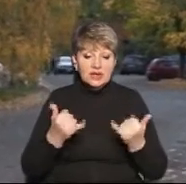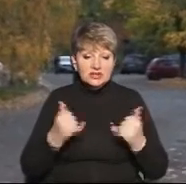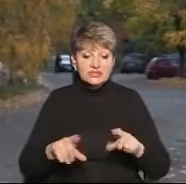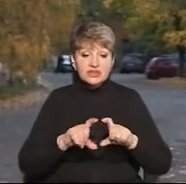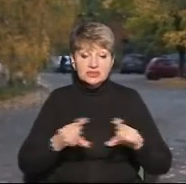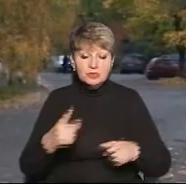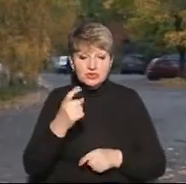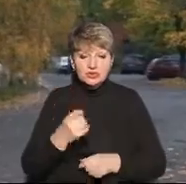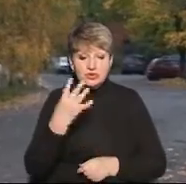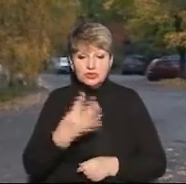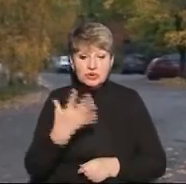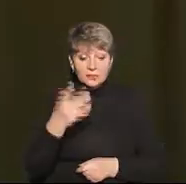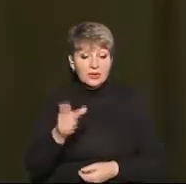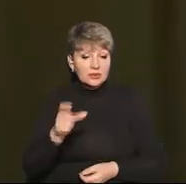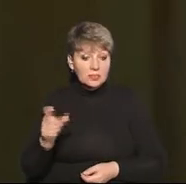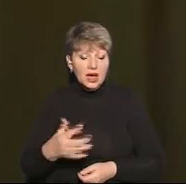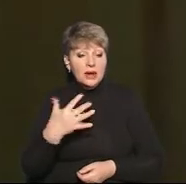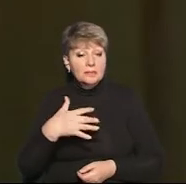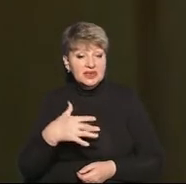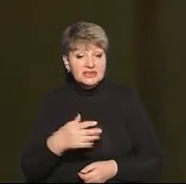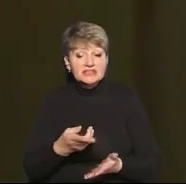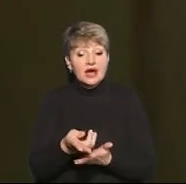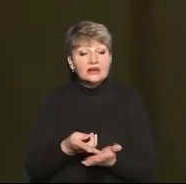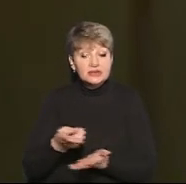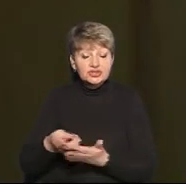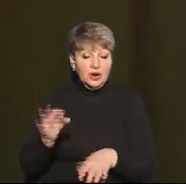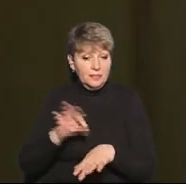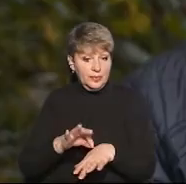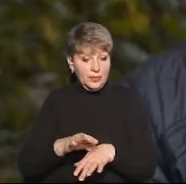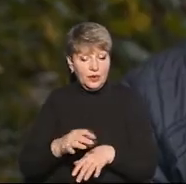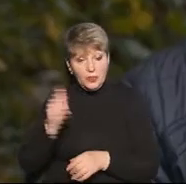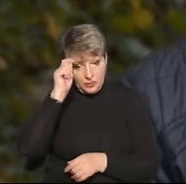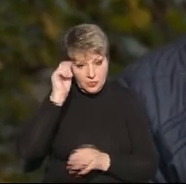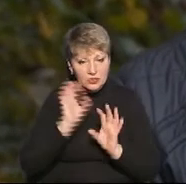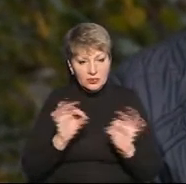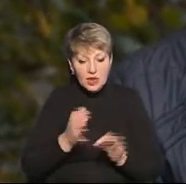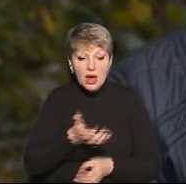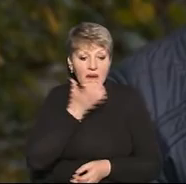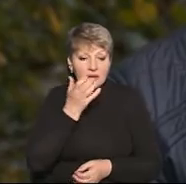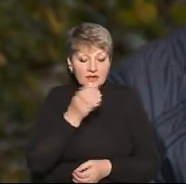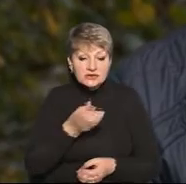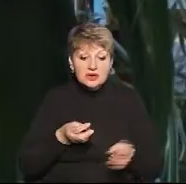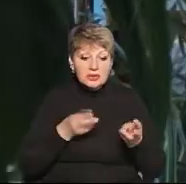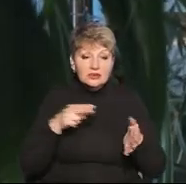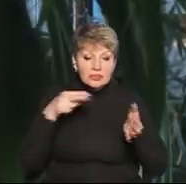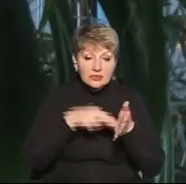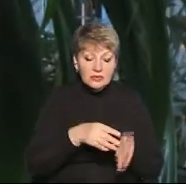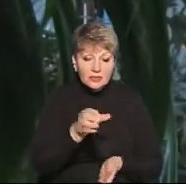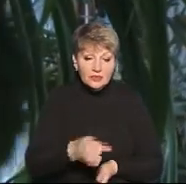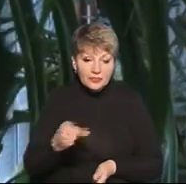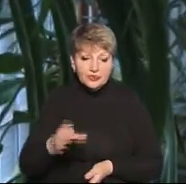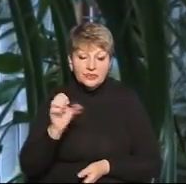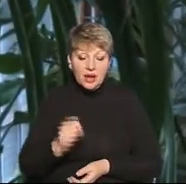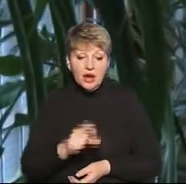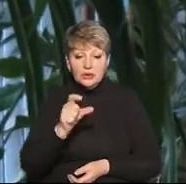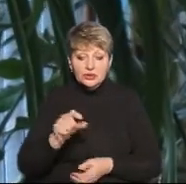в закладі 145 осіб, із них 50 – лежачі хворі. Чоловік пояснює, гріються обігрівачами, а пацієнтів переводять у